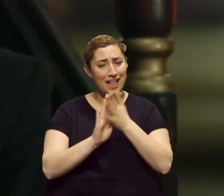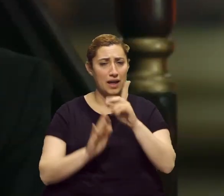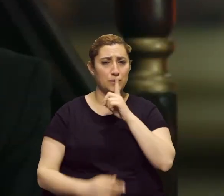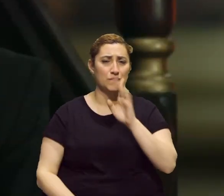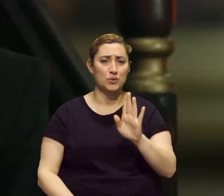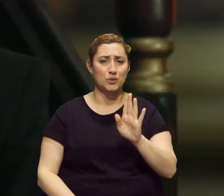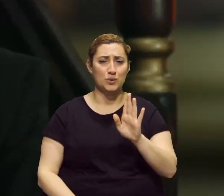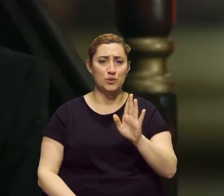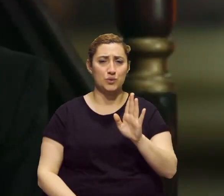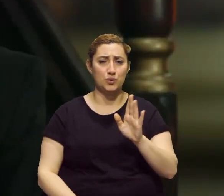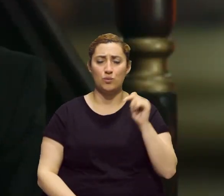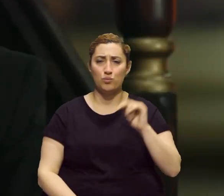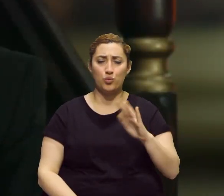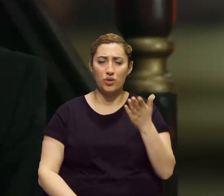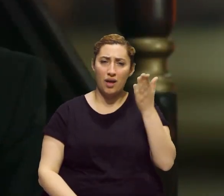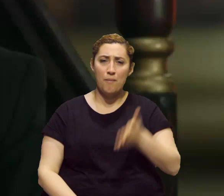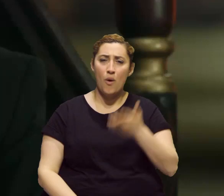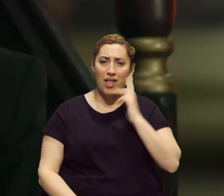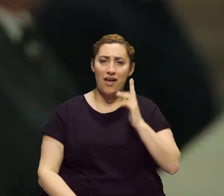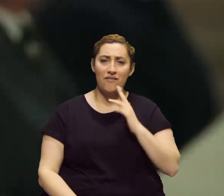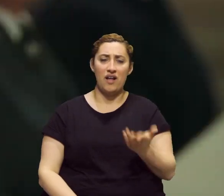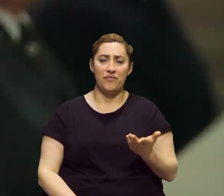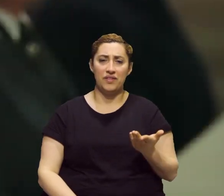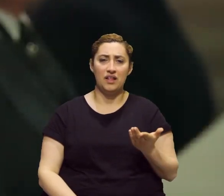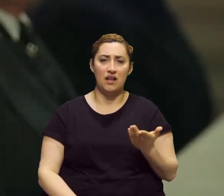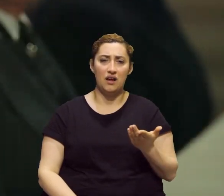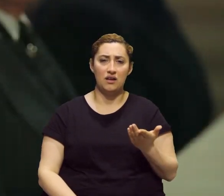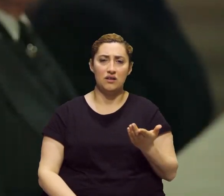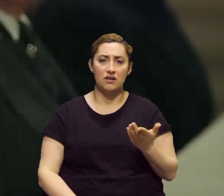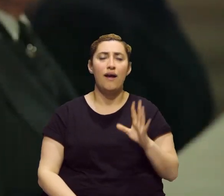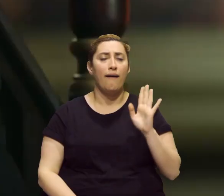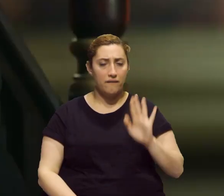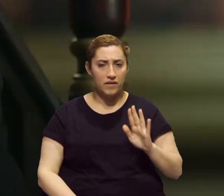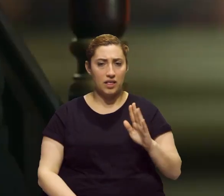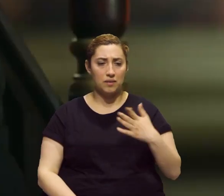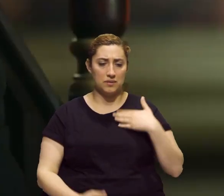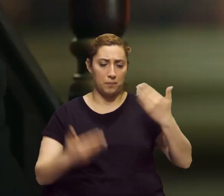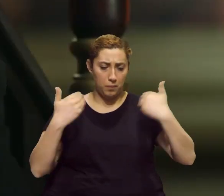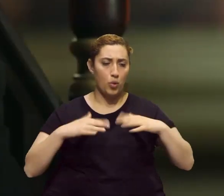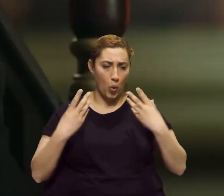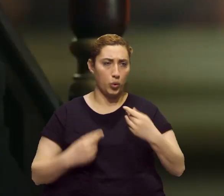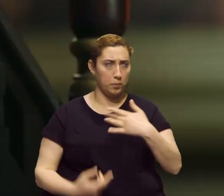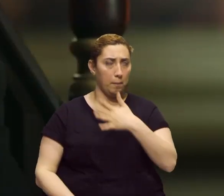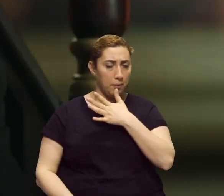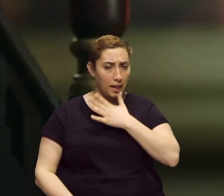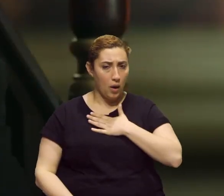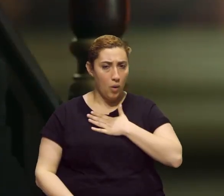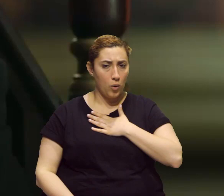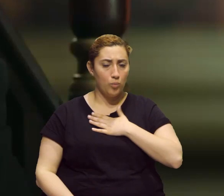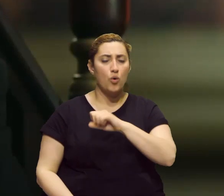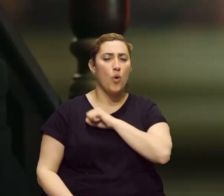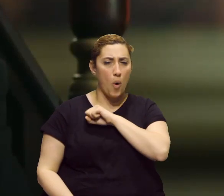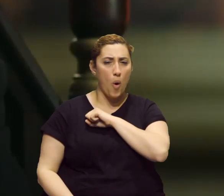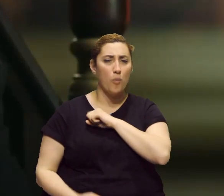susun. Bu ne haldir efendiler? Evet, durumumuzun farkındayım.